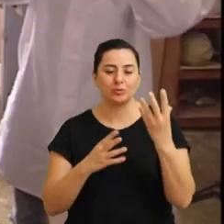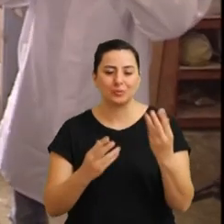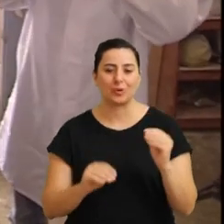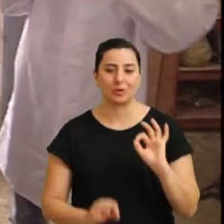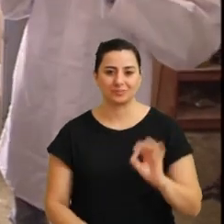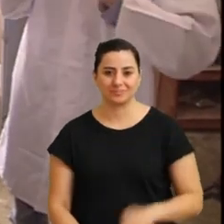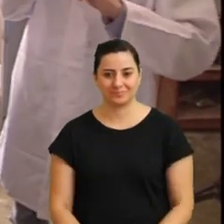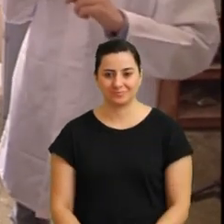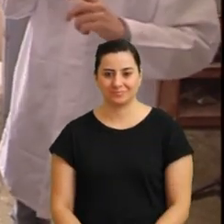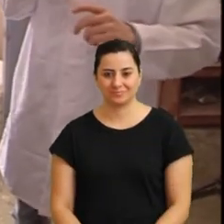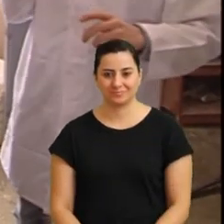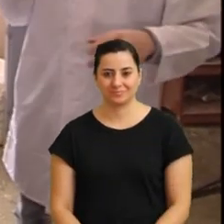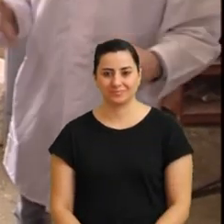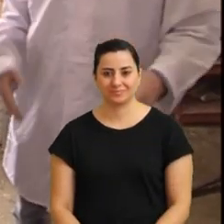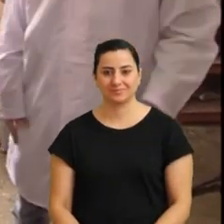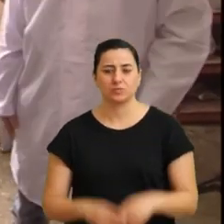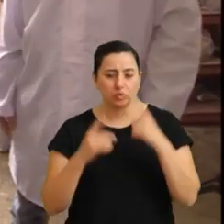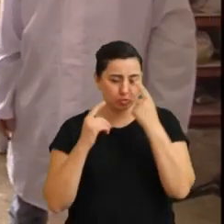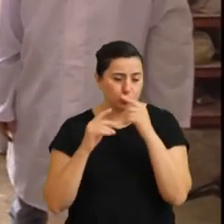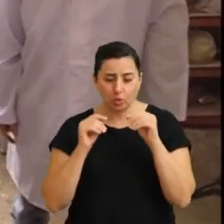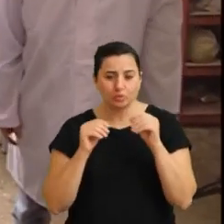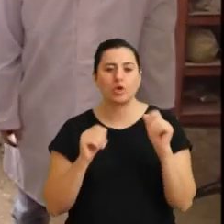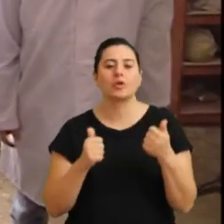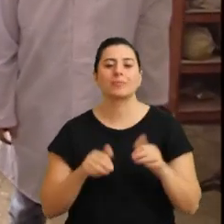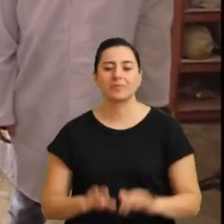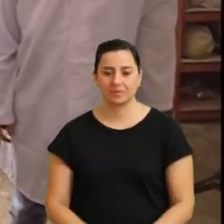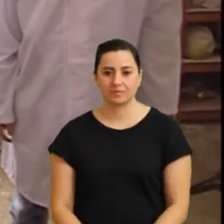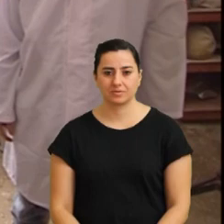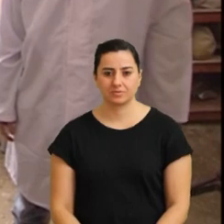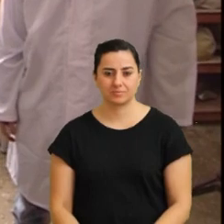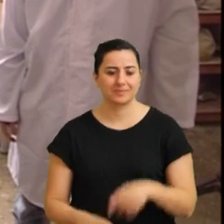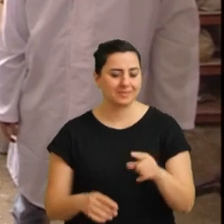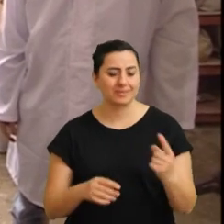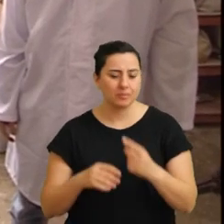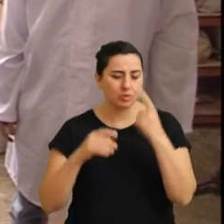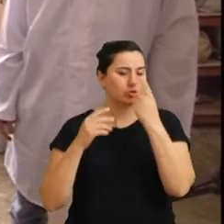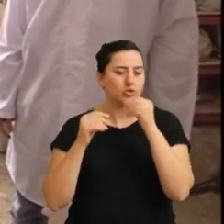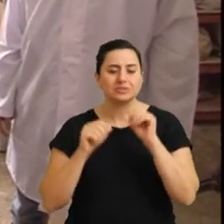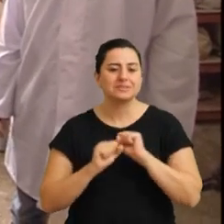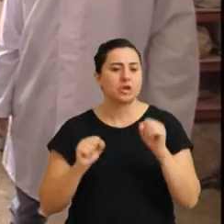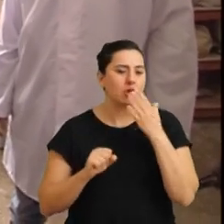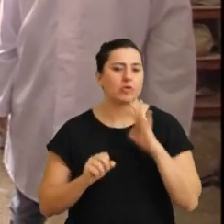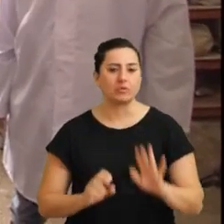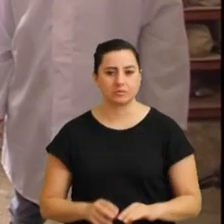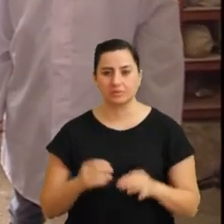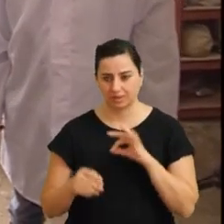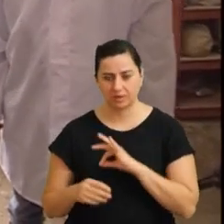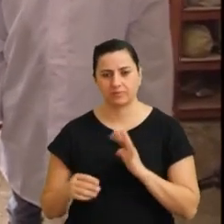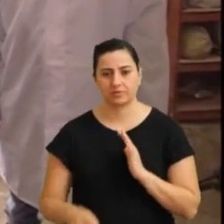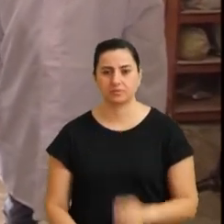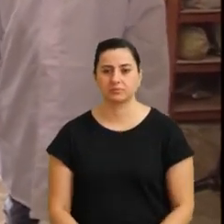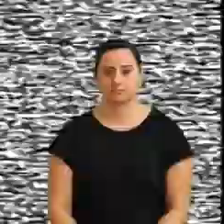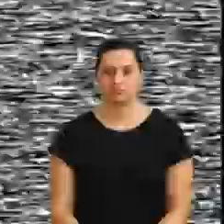ustam. Vallahi tozlar. Bu kadar bulut olmaz. Tamam. Evet. Değirmen tozudur. Faydalıdır. Zararlı değildir. Tamam, yararlı.